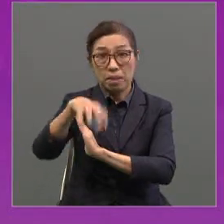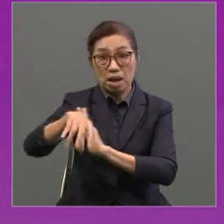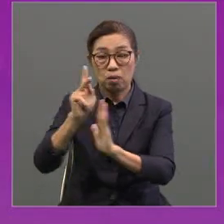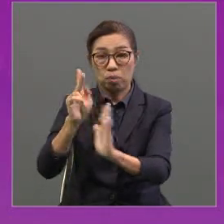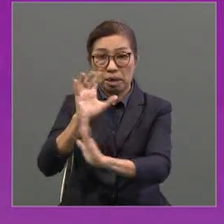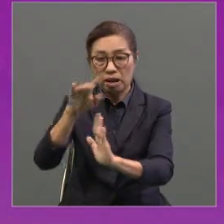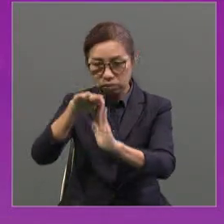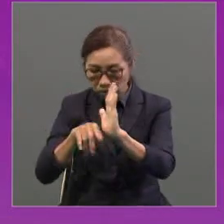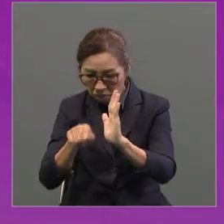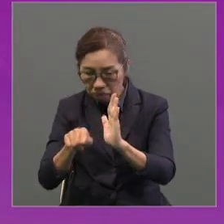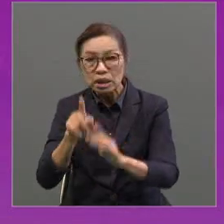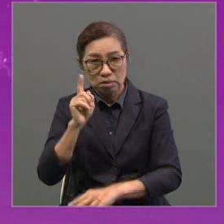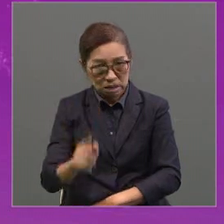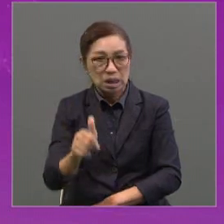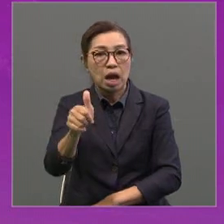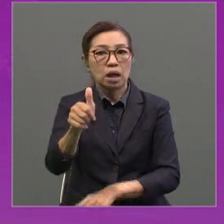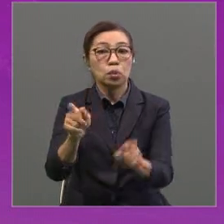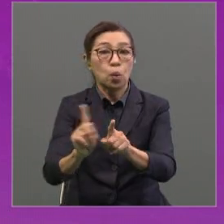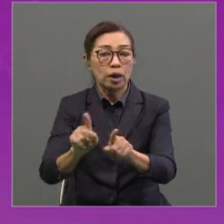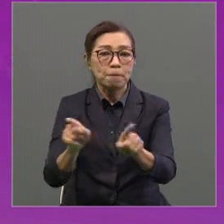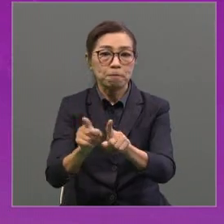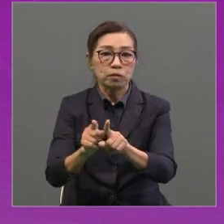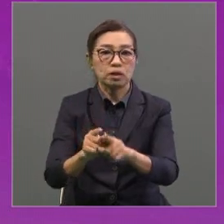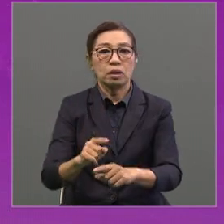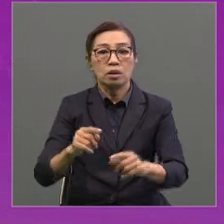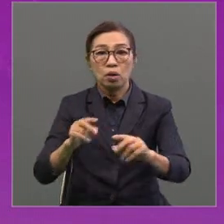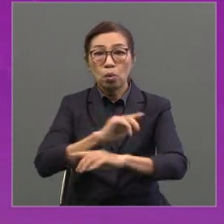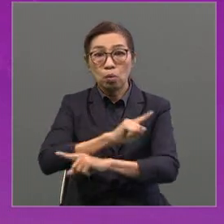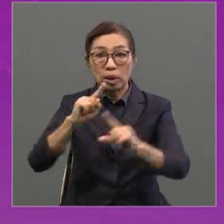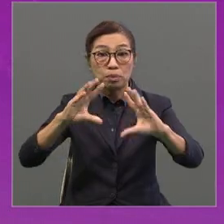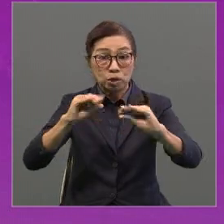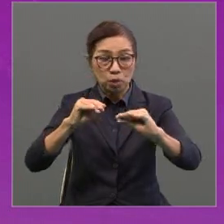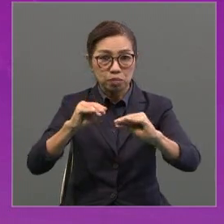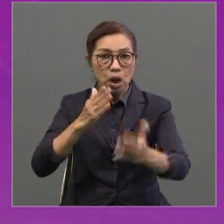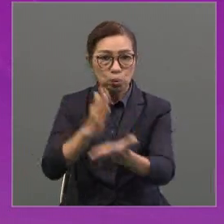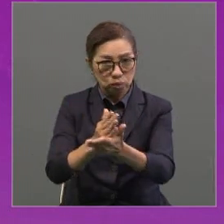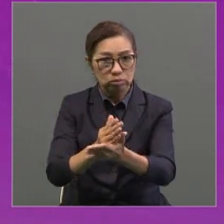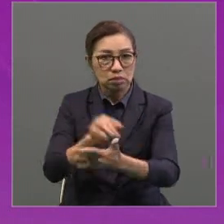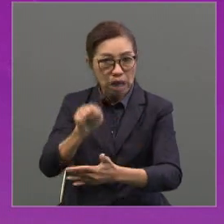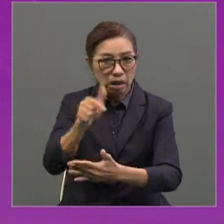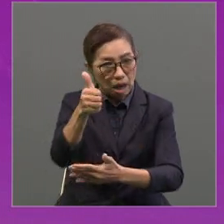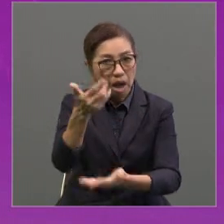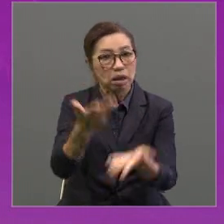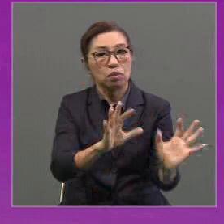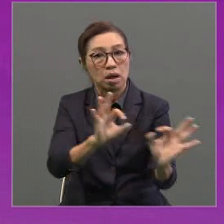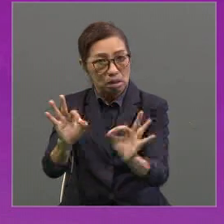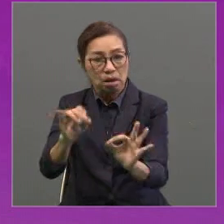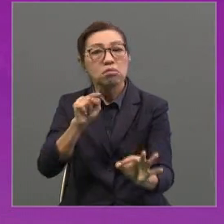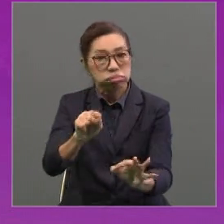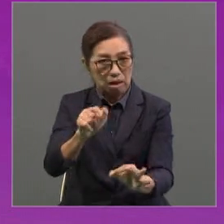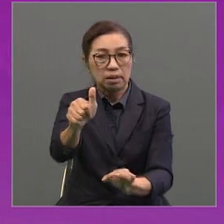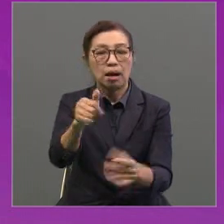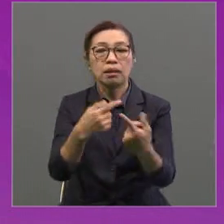นั้นมีอำนาจในการงดหรือเลื่อนวันประชุมรัฐสภาด้วยนะครับแต่ว่าอย่างไรก็ตามทั้งหมดทั้งมวล